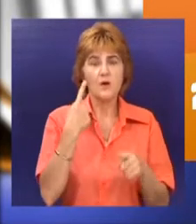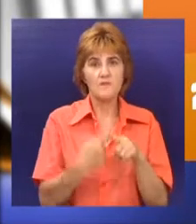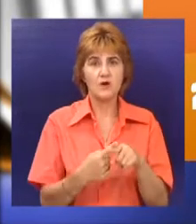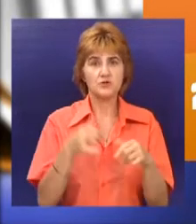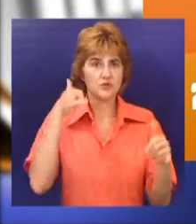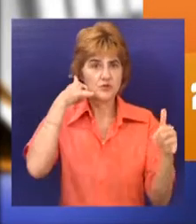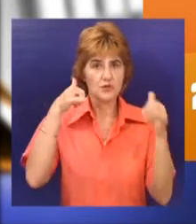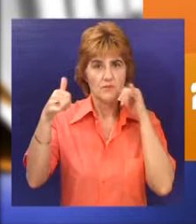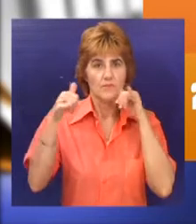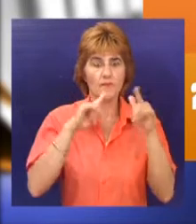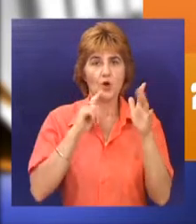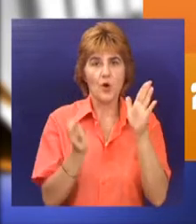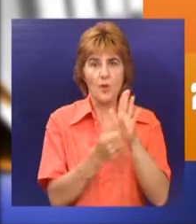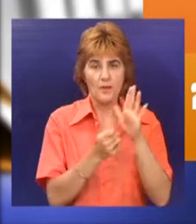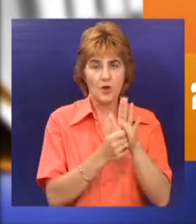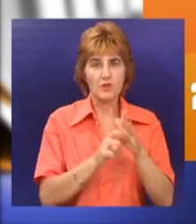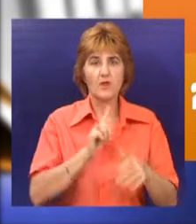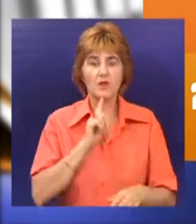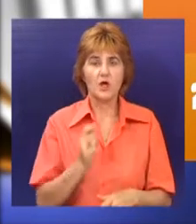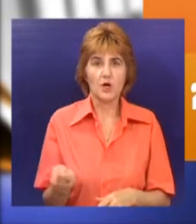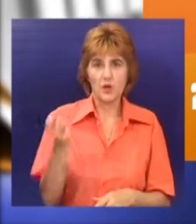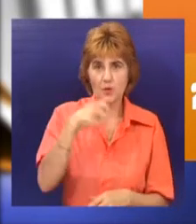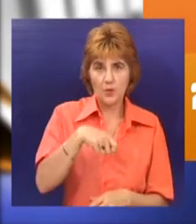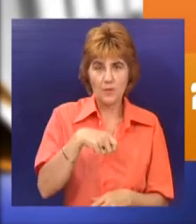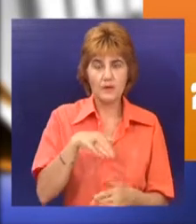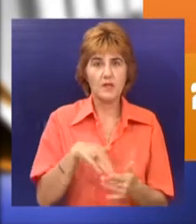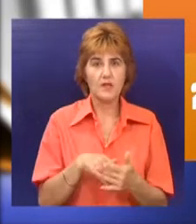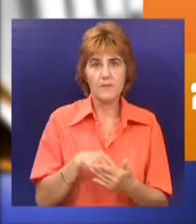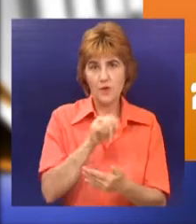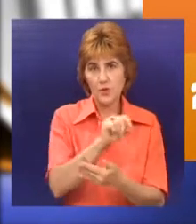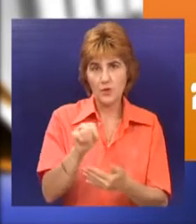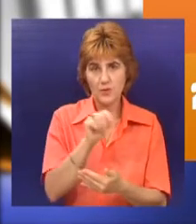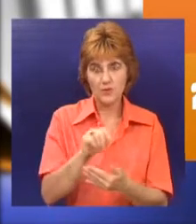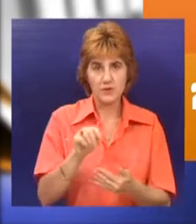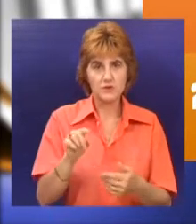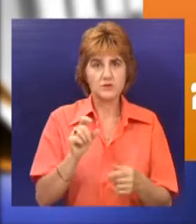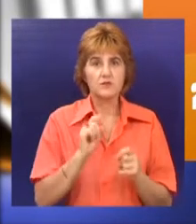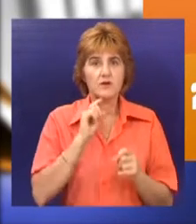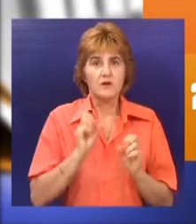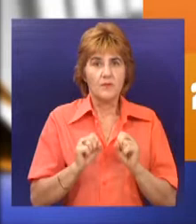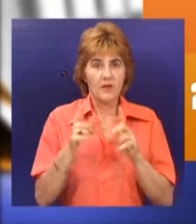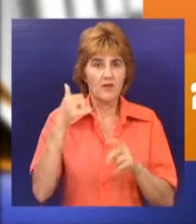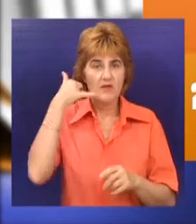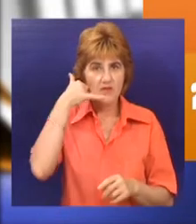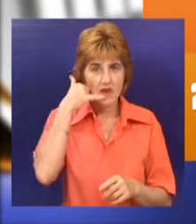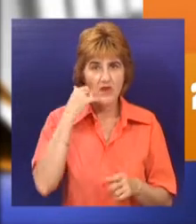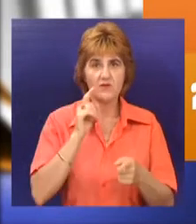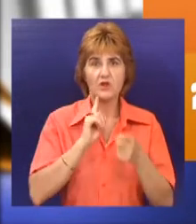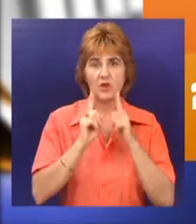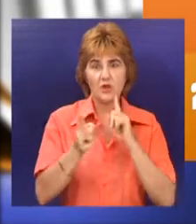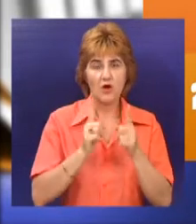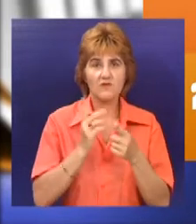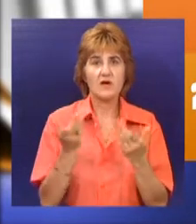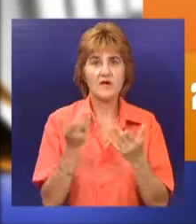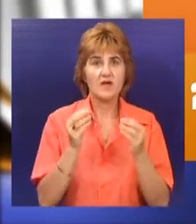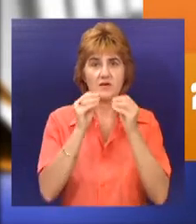direktno kontaktira prodavca, koji i naravno jedan od uslova je da upiše broj telefona koji također stoji u nalogu prodaje i na osnovu tog kontakta